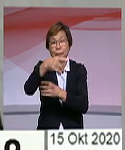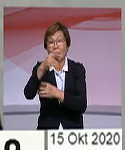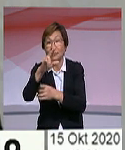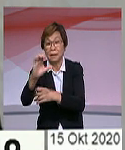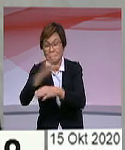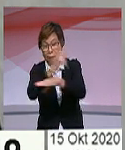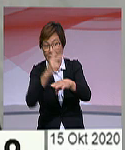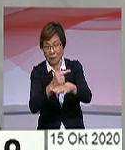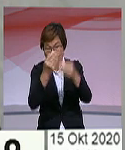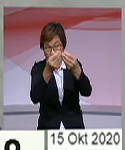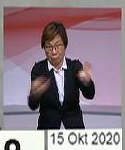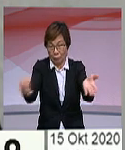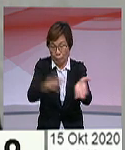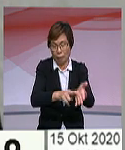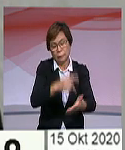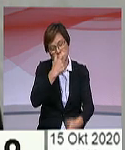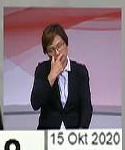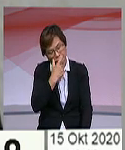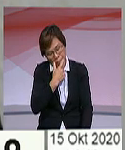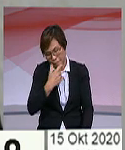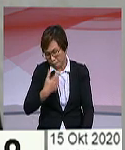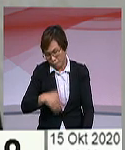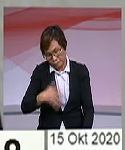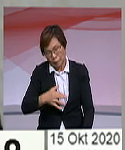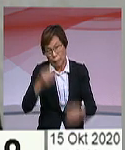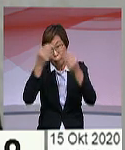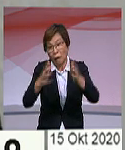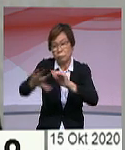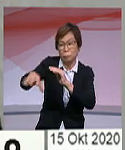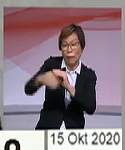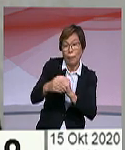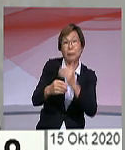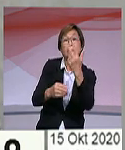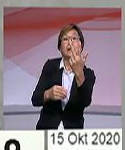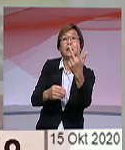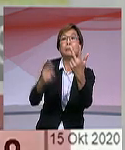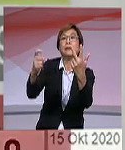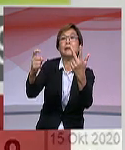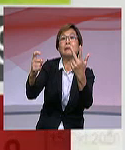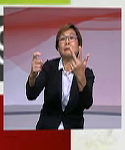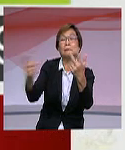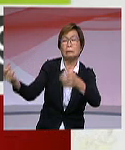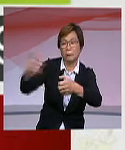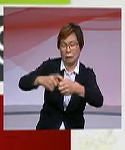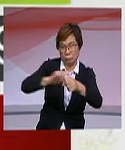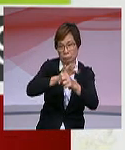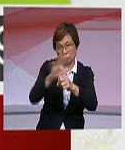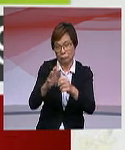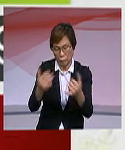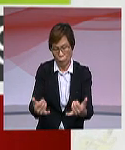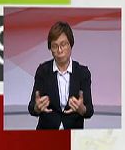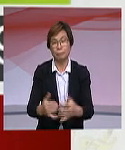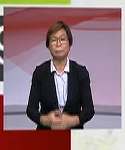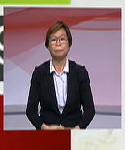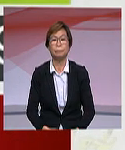CPRC Kebangsaan, Duka Cita dimaklumkan bahawa terdapat pertambahan 3 kes kematian berkaitan dengan COVID-19 pada hari